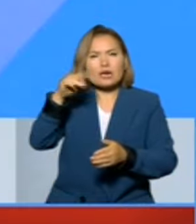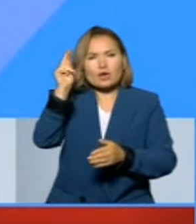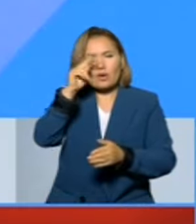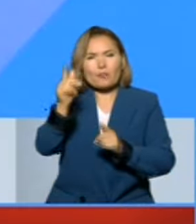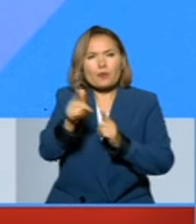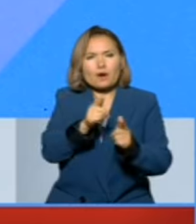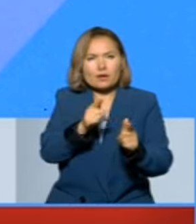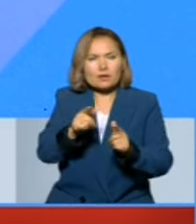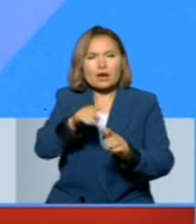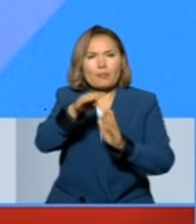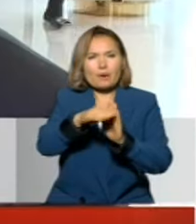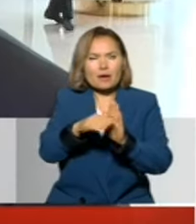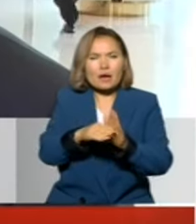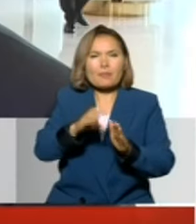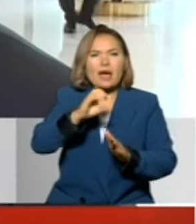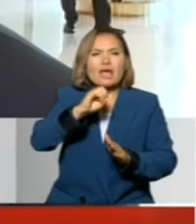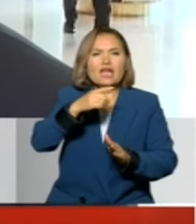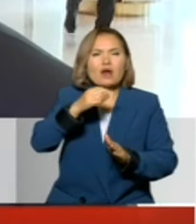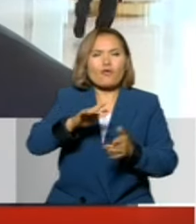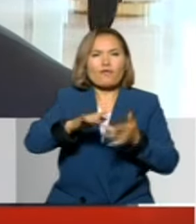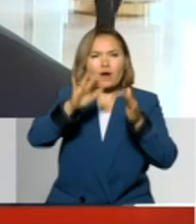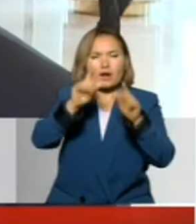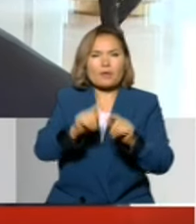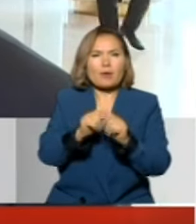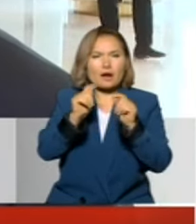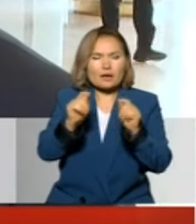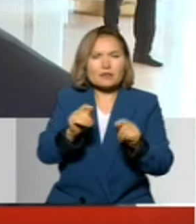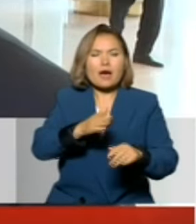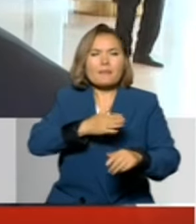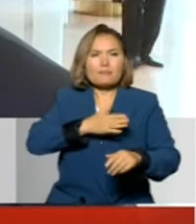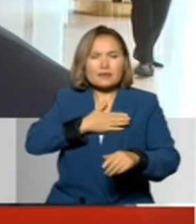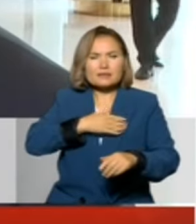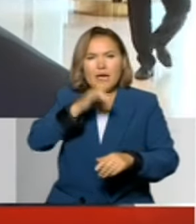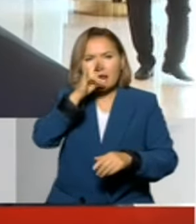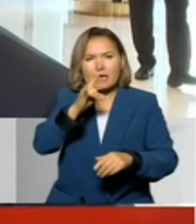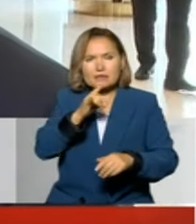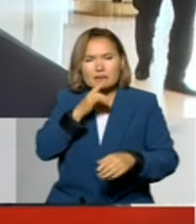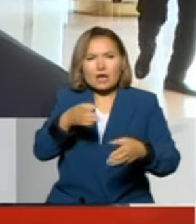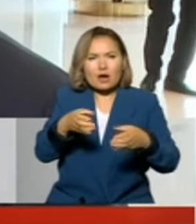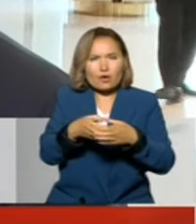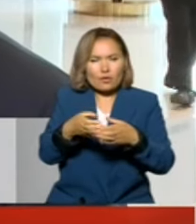екеніне көздері жетіпті. Біз серпін беріп көмектесеміз. Біздің IT